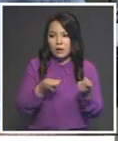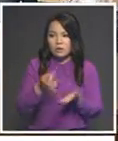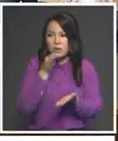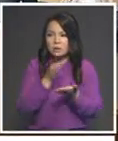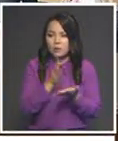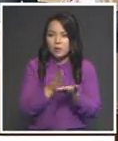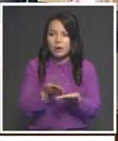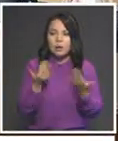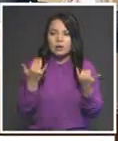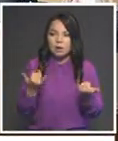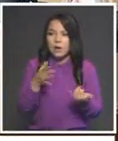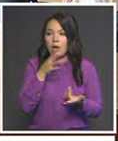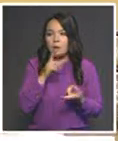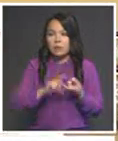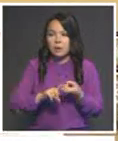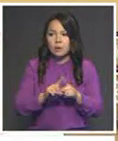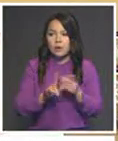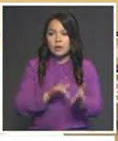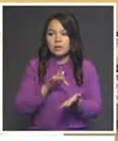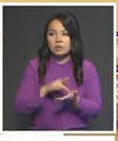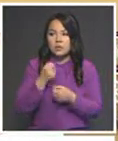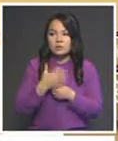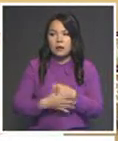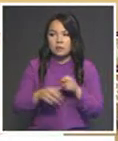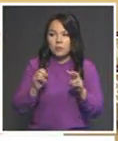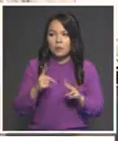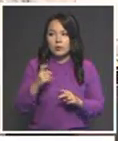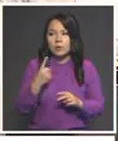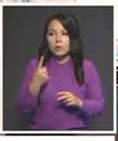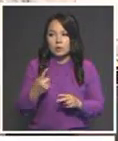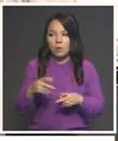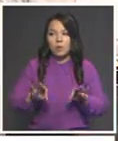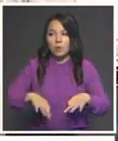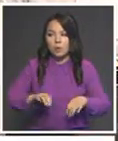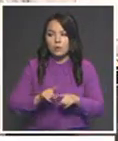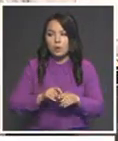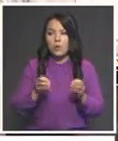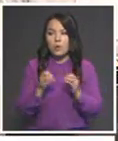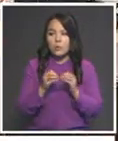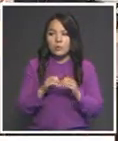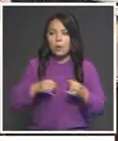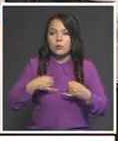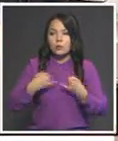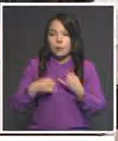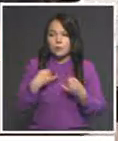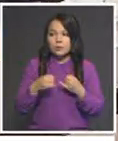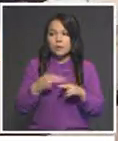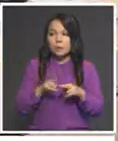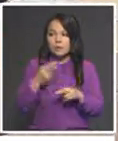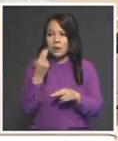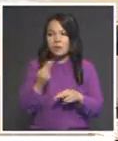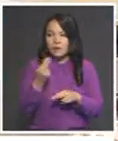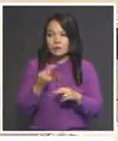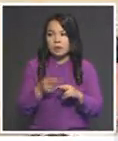көрсетеді. Қазіргі уақытта қалалық станцияның елегіндегі 101 көліктің оны сары түске боялған. Өзгесі жыл соңына дейін жаңа